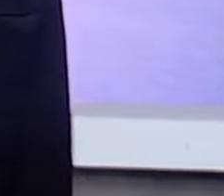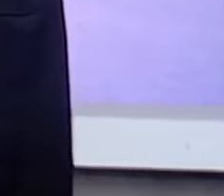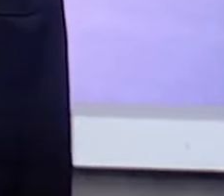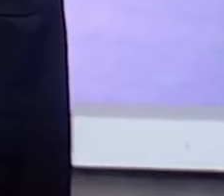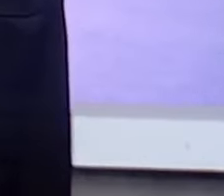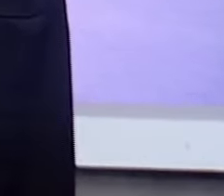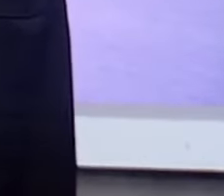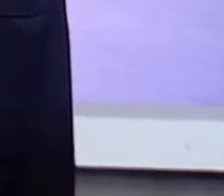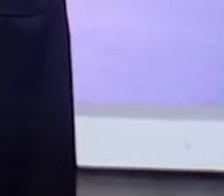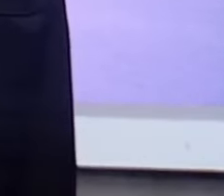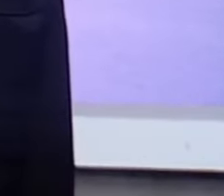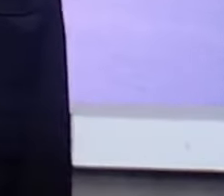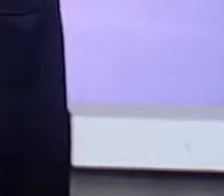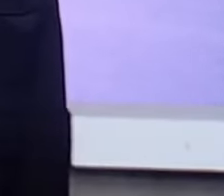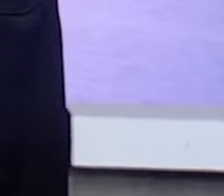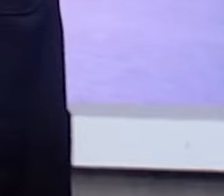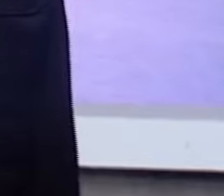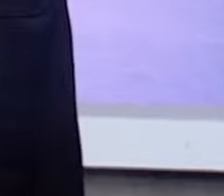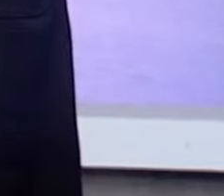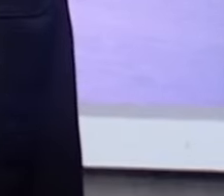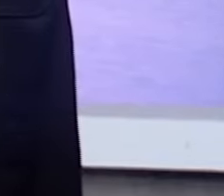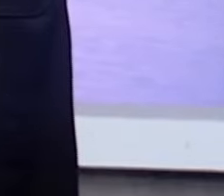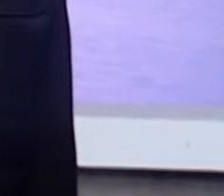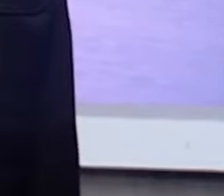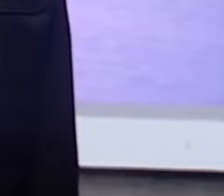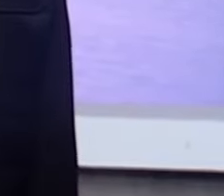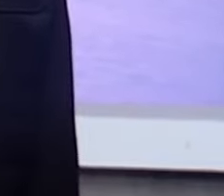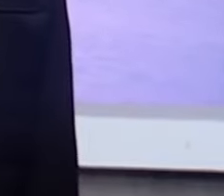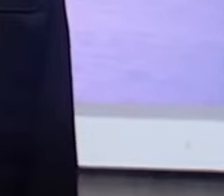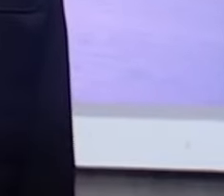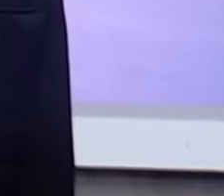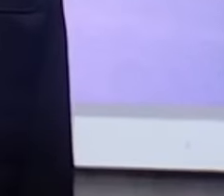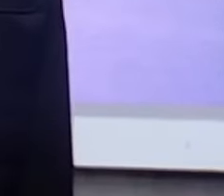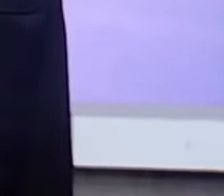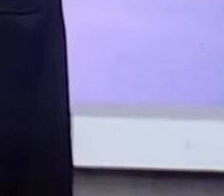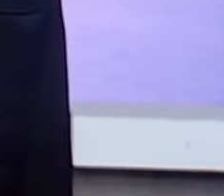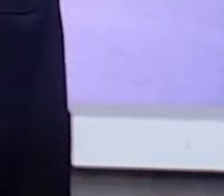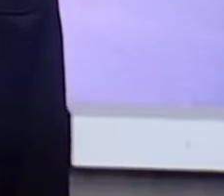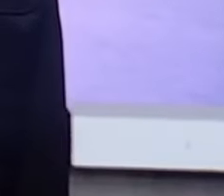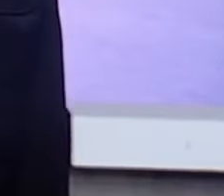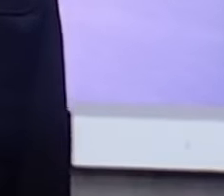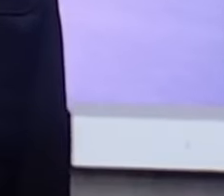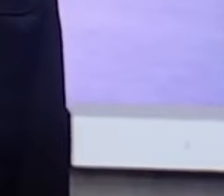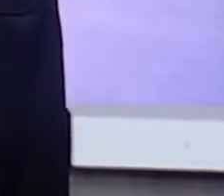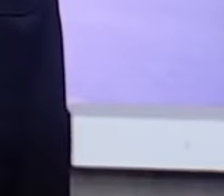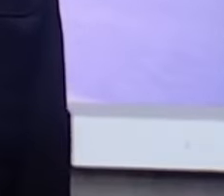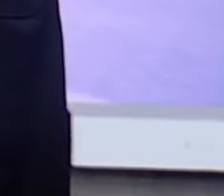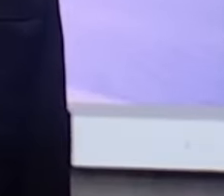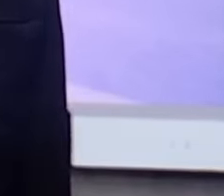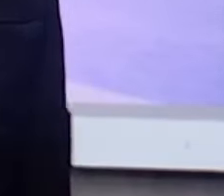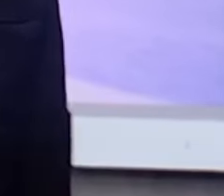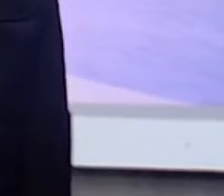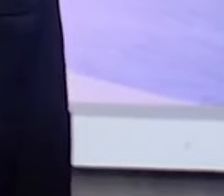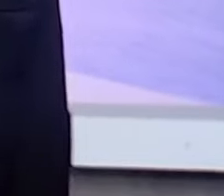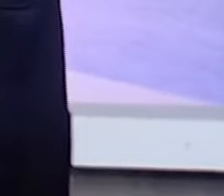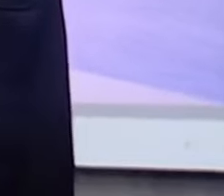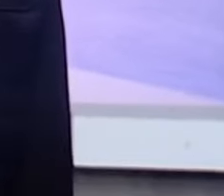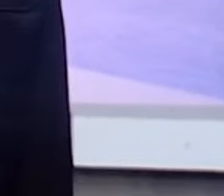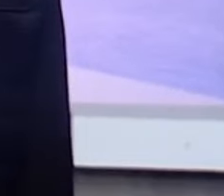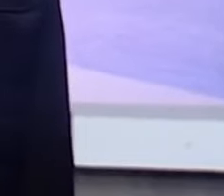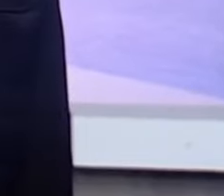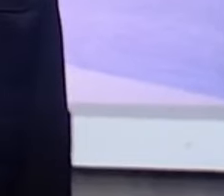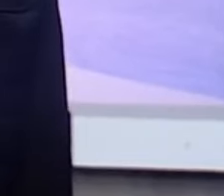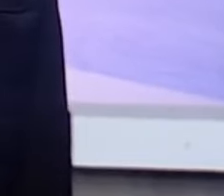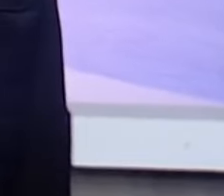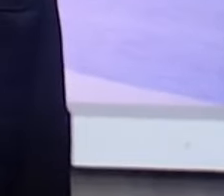Mga kapuso, sama-sama tayong maging saksi. Mag-subscribe sa GMA Integrated News sa YouTube at para sa mga kapuso abroad,